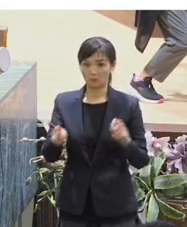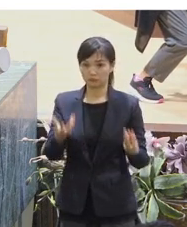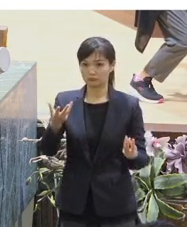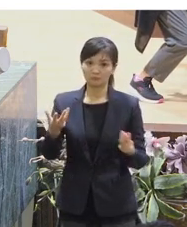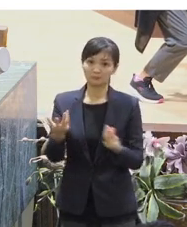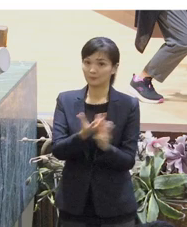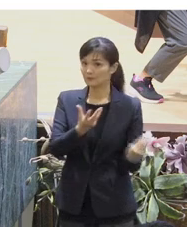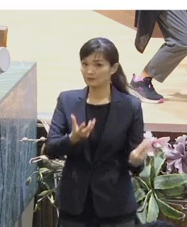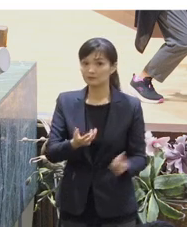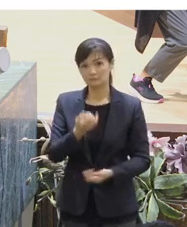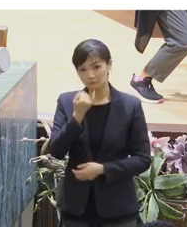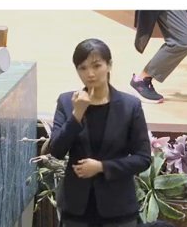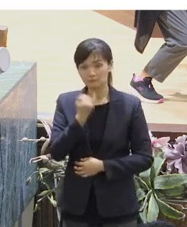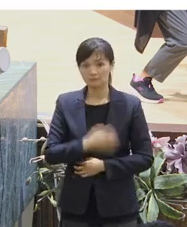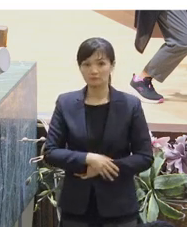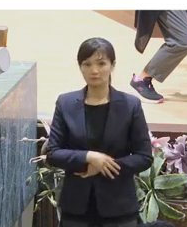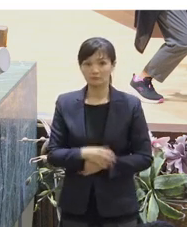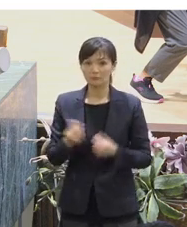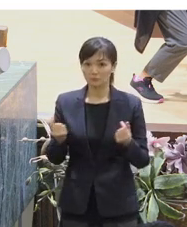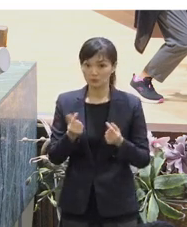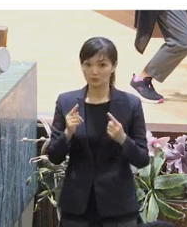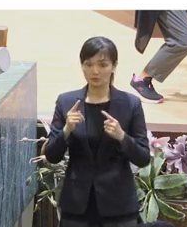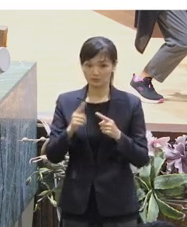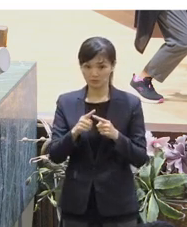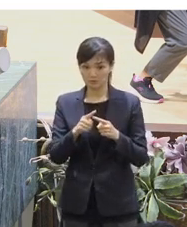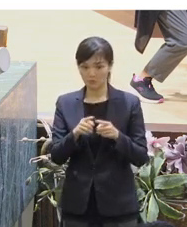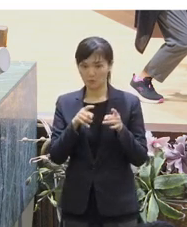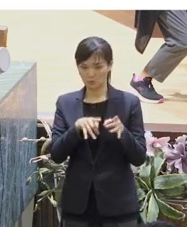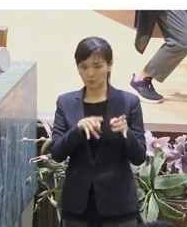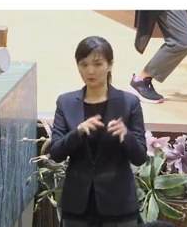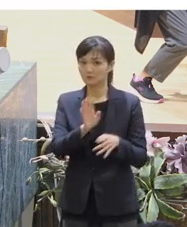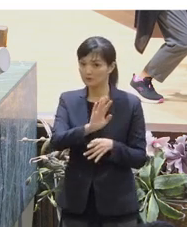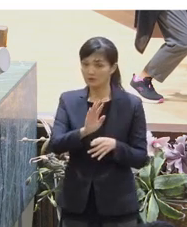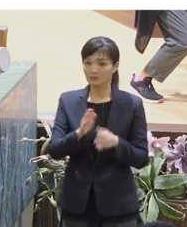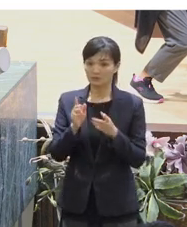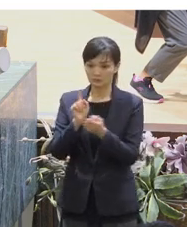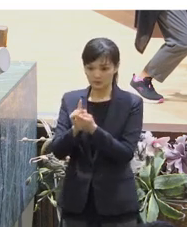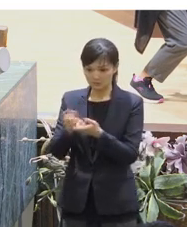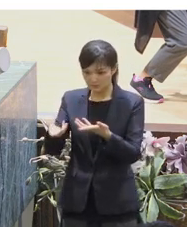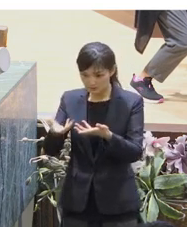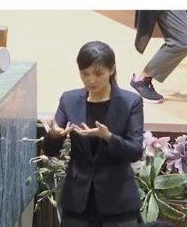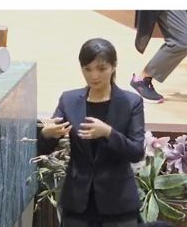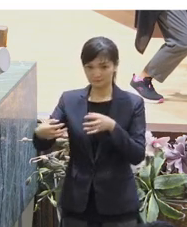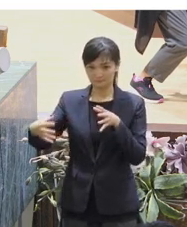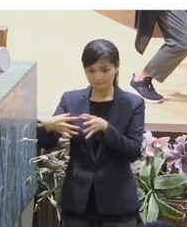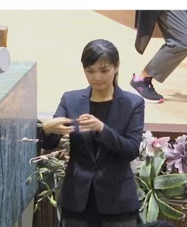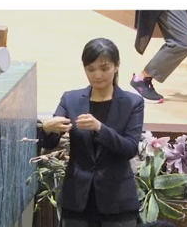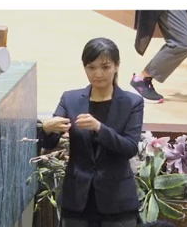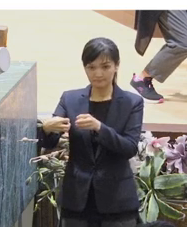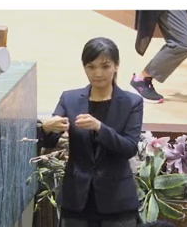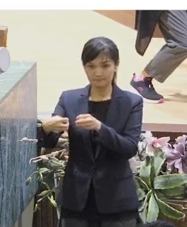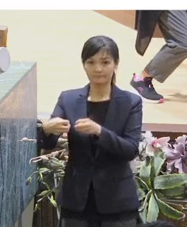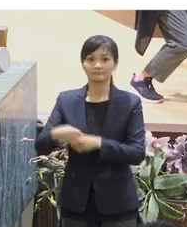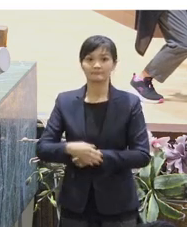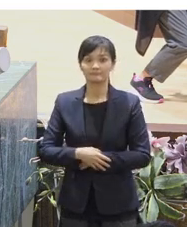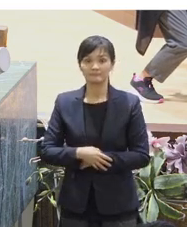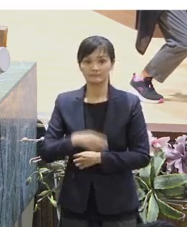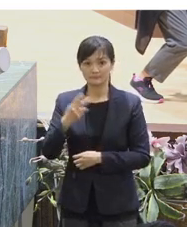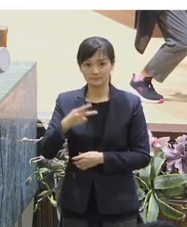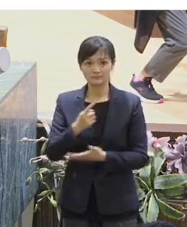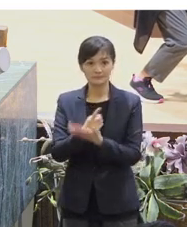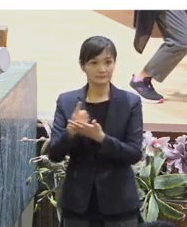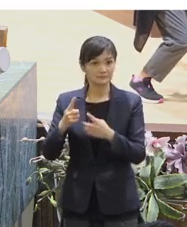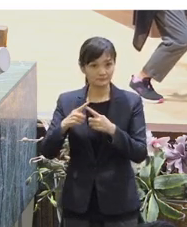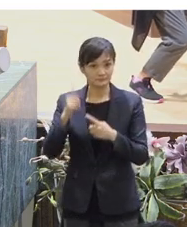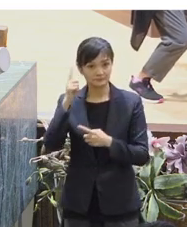的，就是从对人的出征变成对事情的愤慨，然后经过就是大家各自有各自